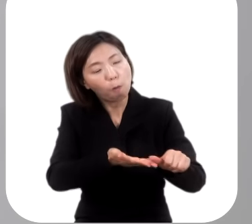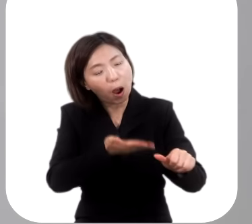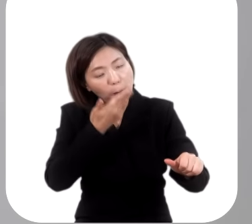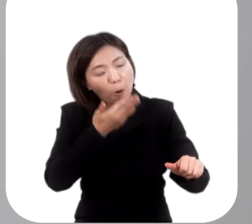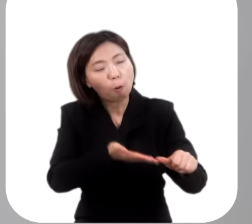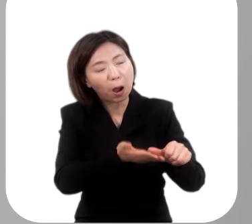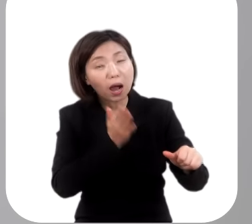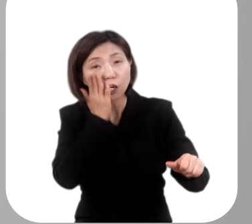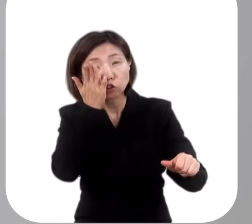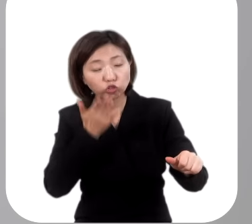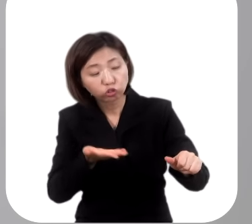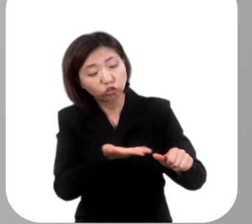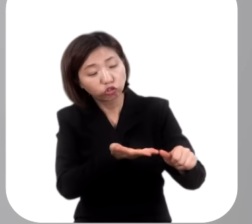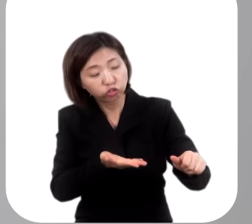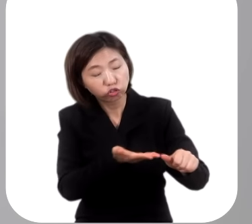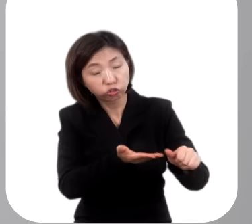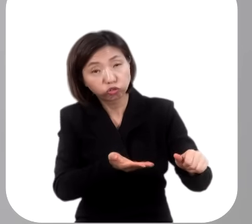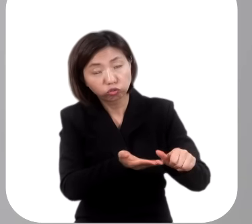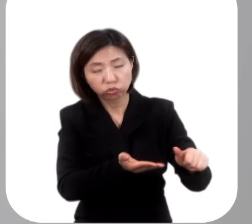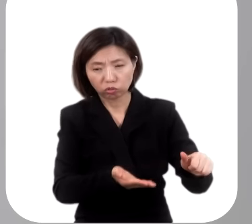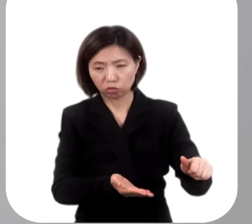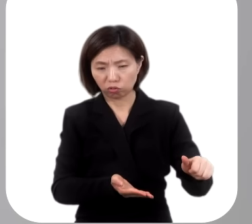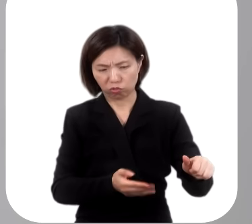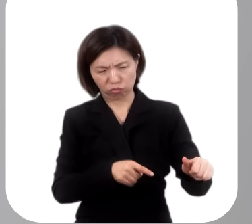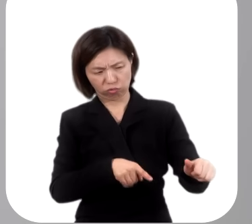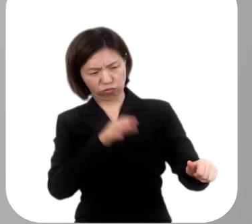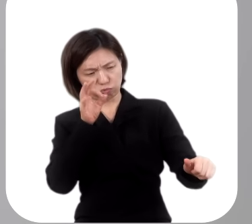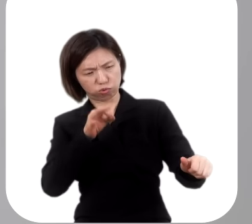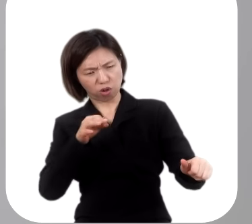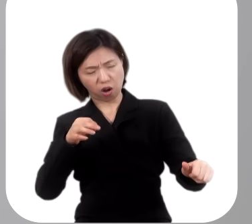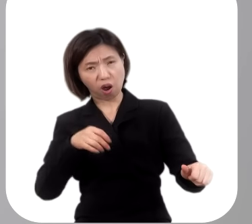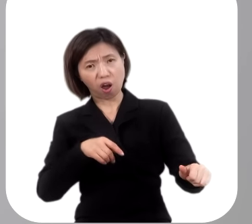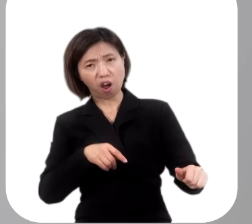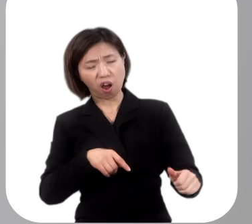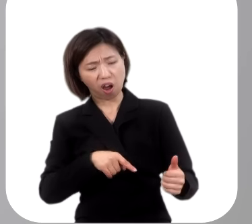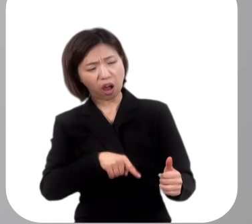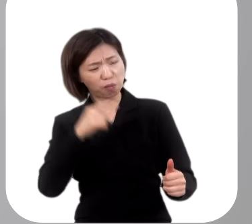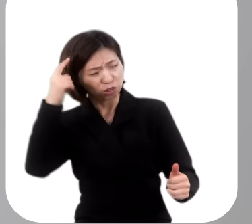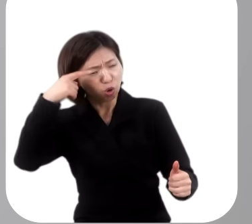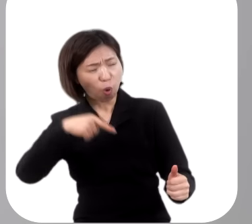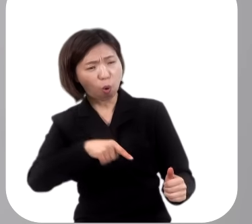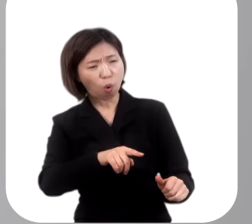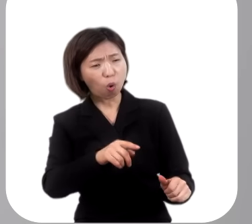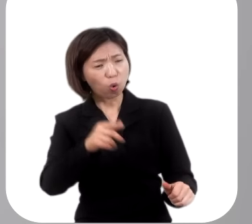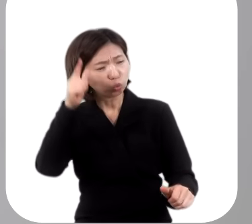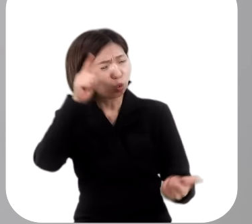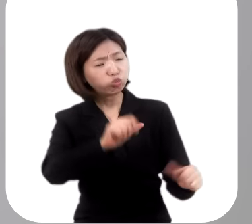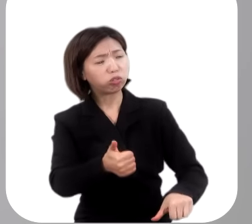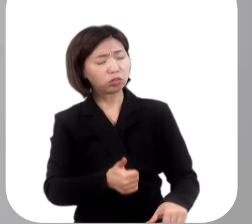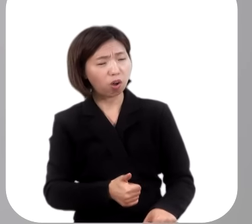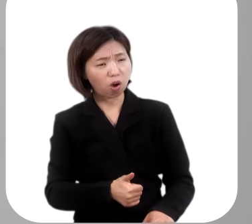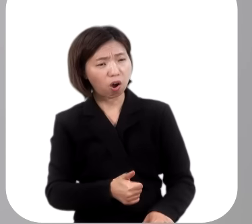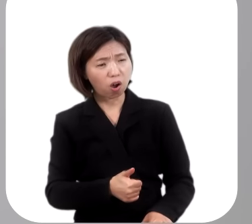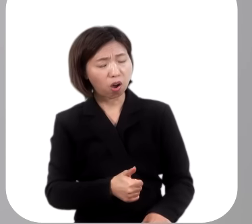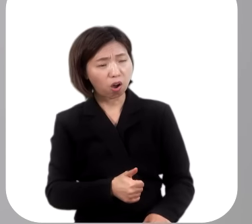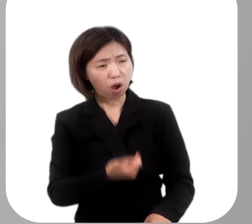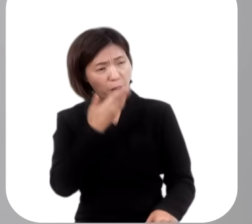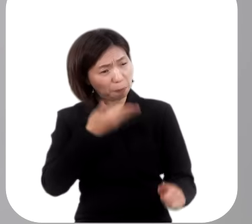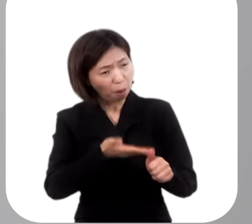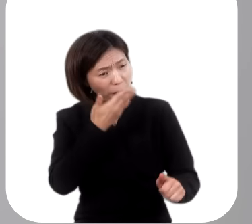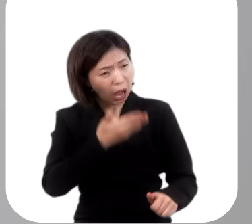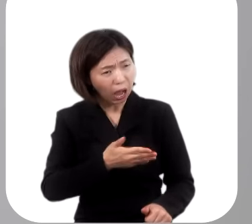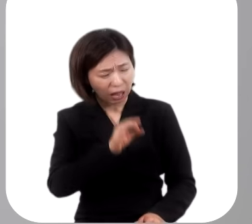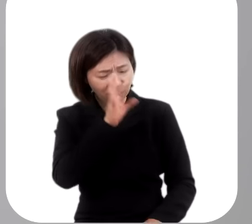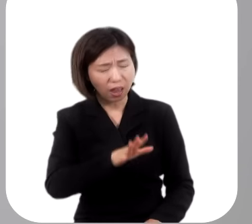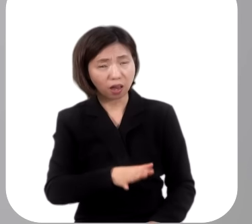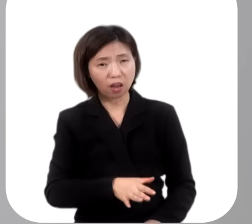소야 먹어라 그런 그러니까 지나가는 사람이 야 이 미친놈아 죽은 소가 어떻게 풀을 먹나 이렇게